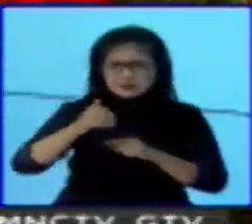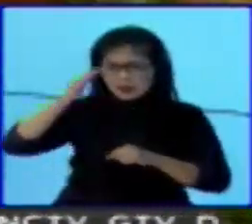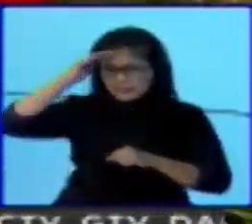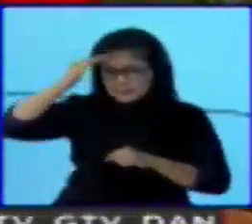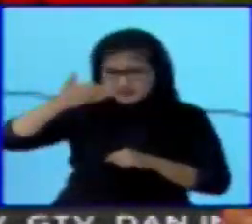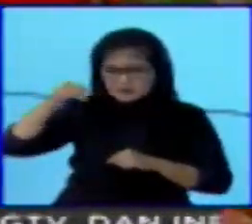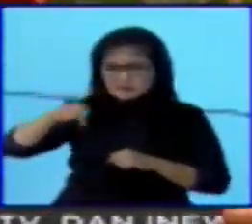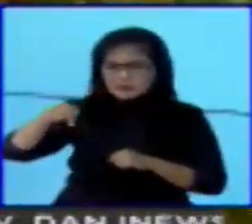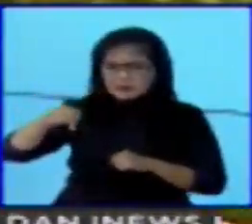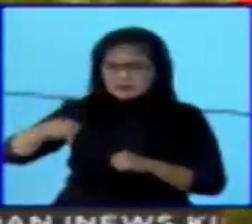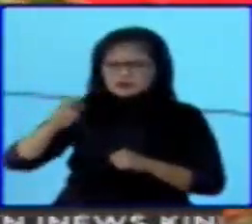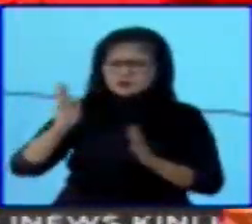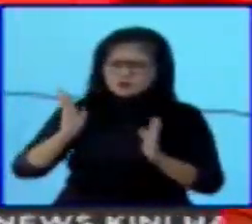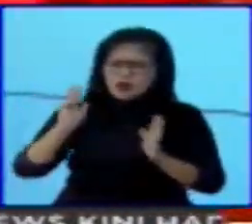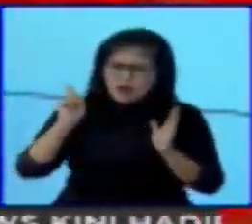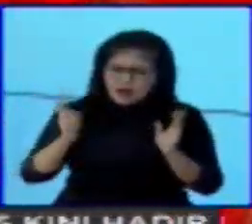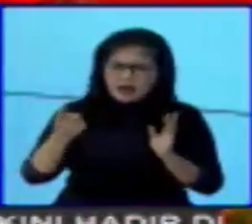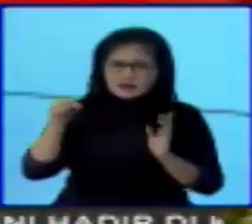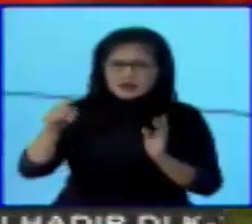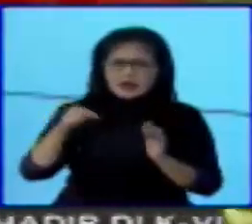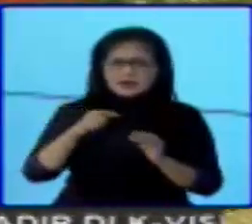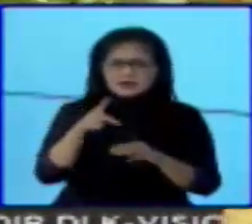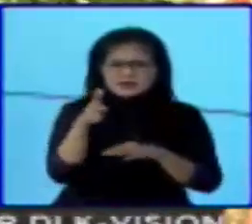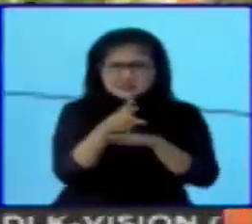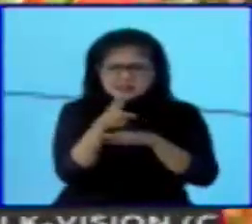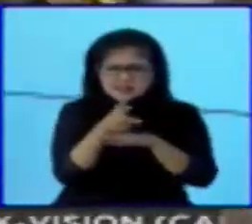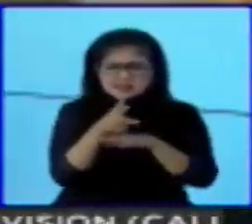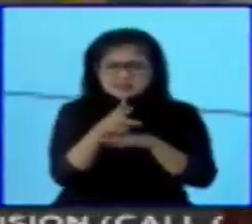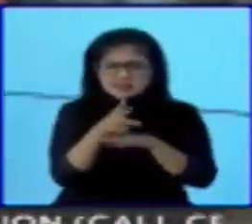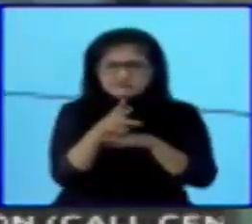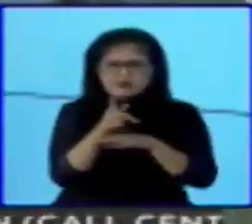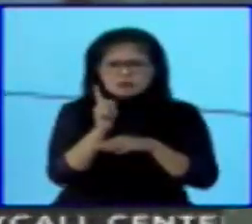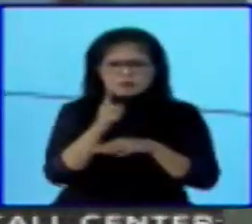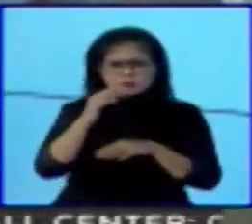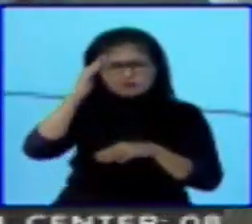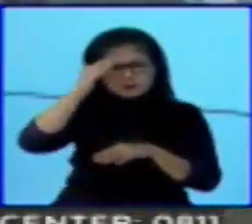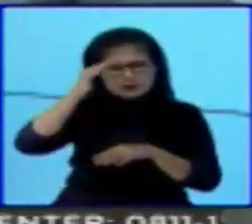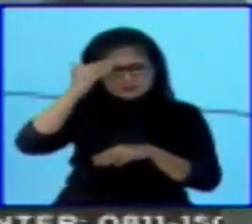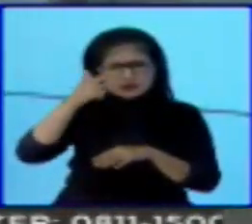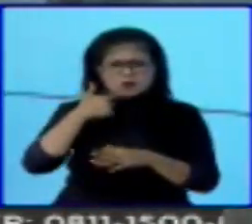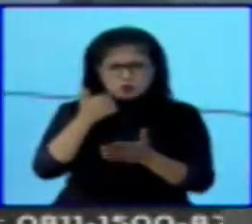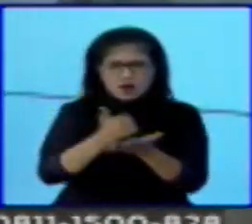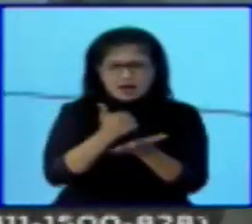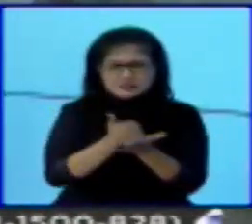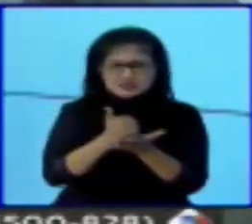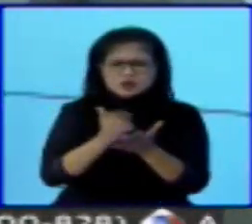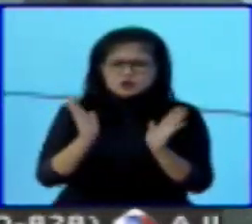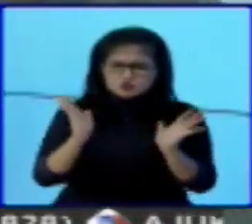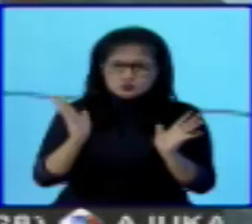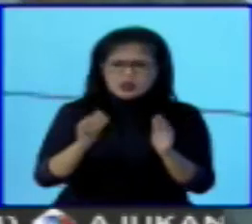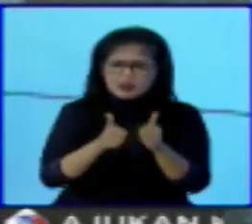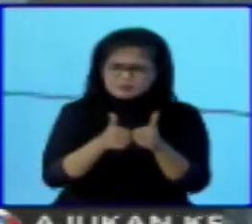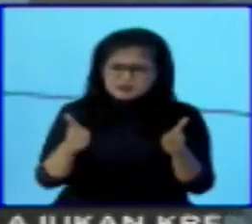bahkan sudah dilengkapi dengan CCTV, yang artinya bus-bus ini sebenarnya sudah layak